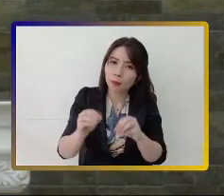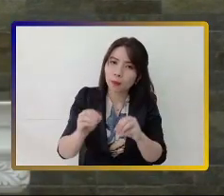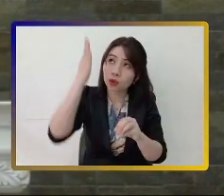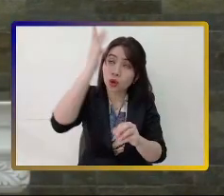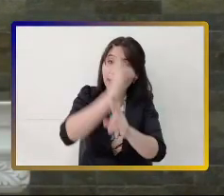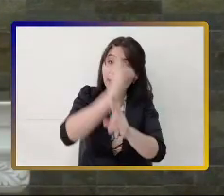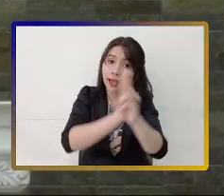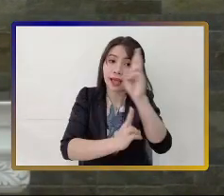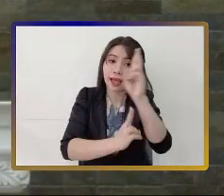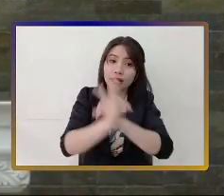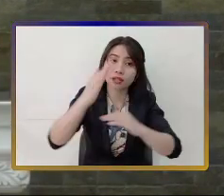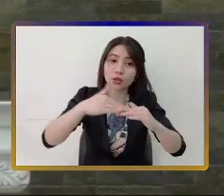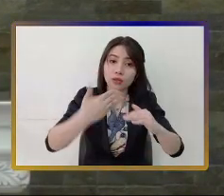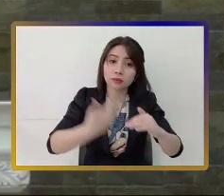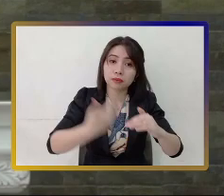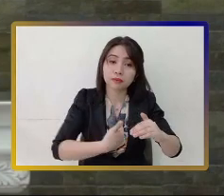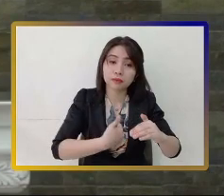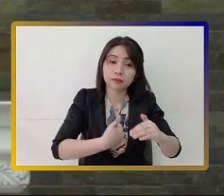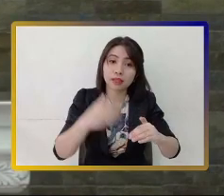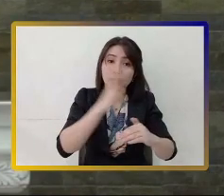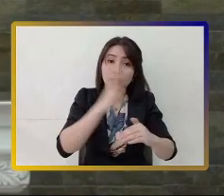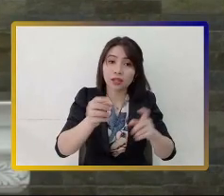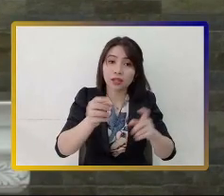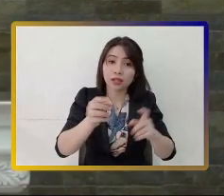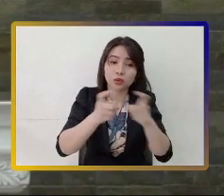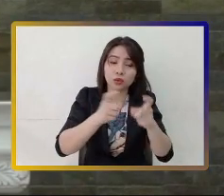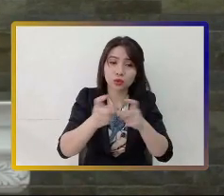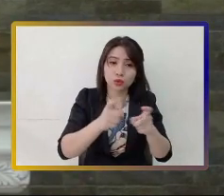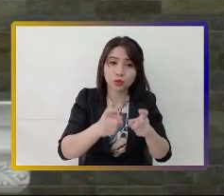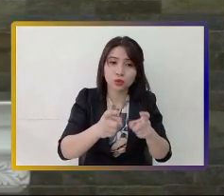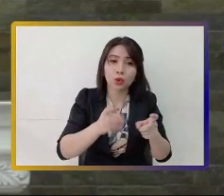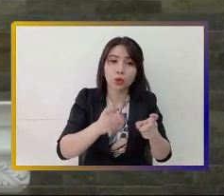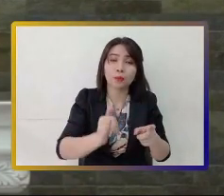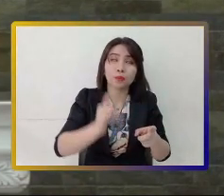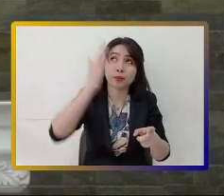And let your love flow through me.